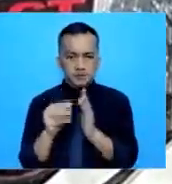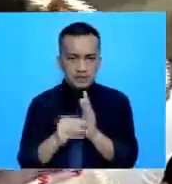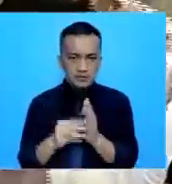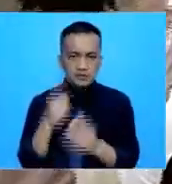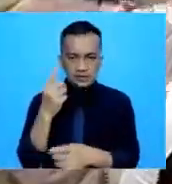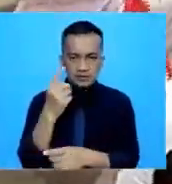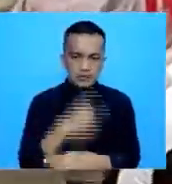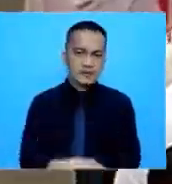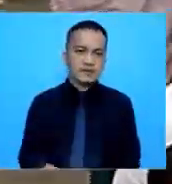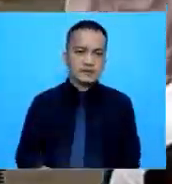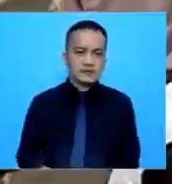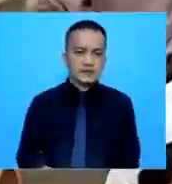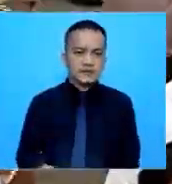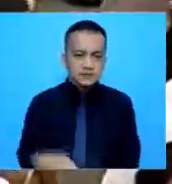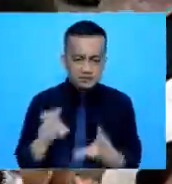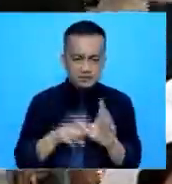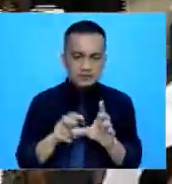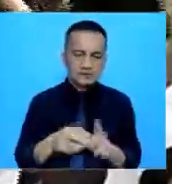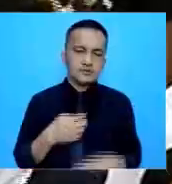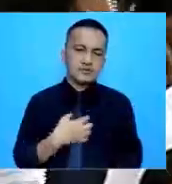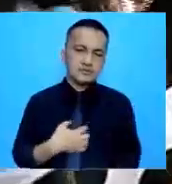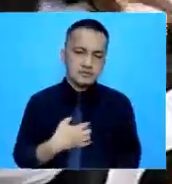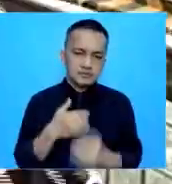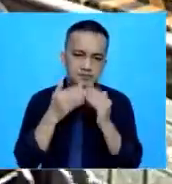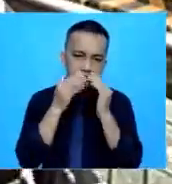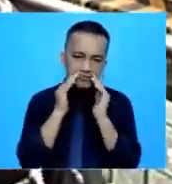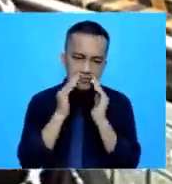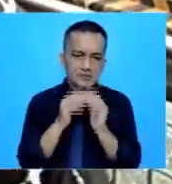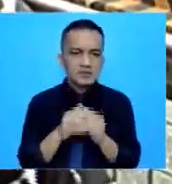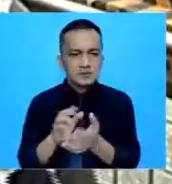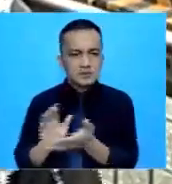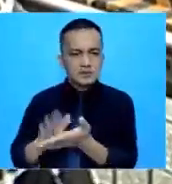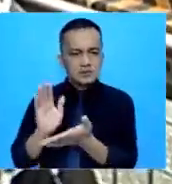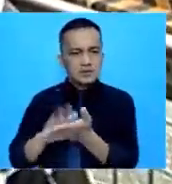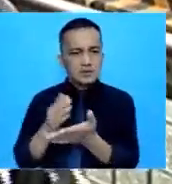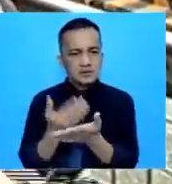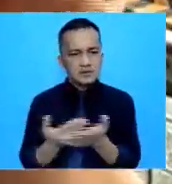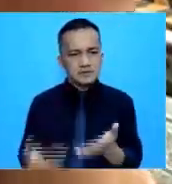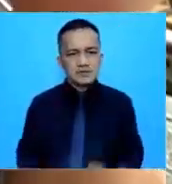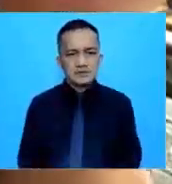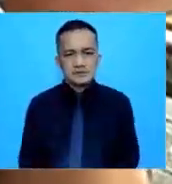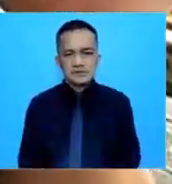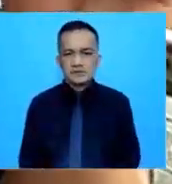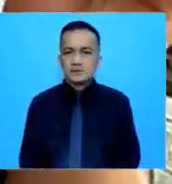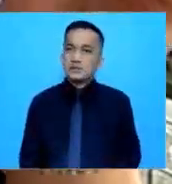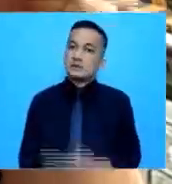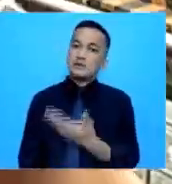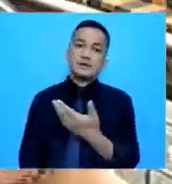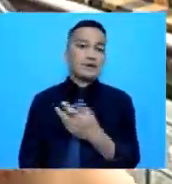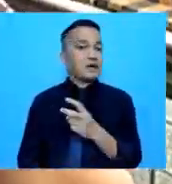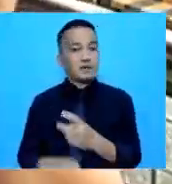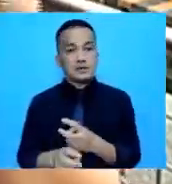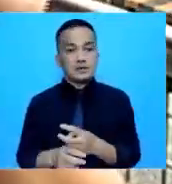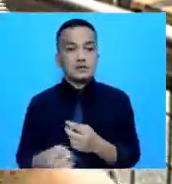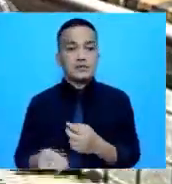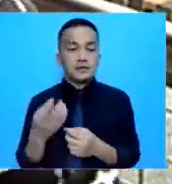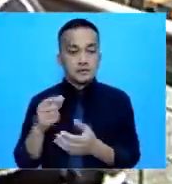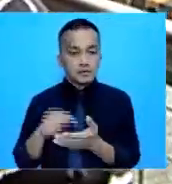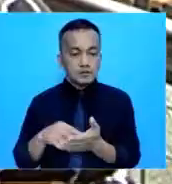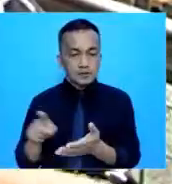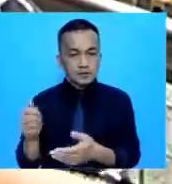na umaaray na rin sa mataas na presyo ng bilihin. Yun nga ang hirap. Tapos magkano na naman pamasahe, uwi